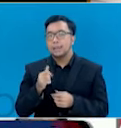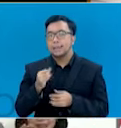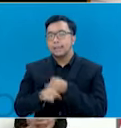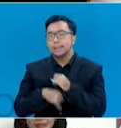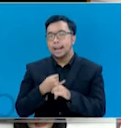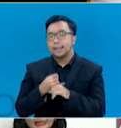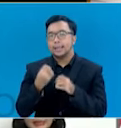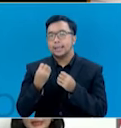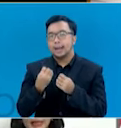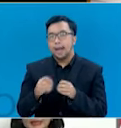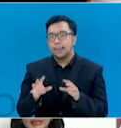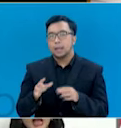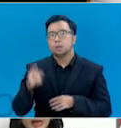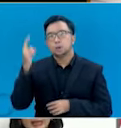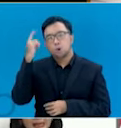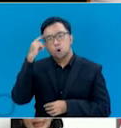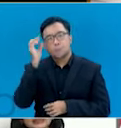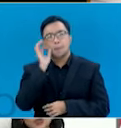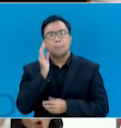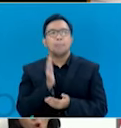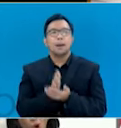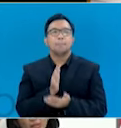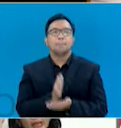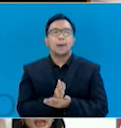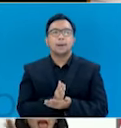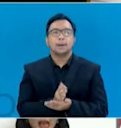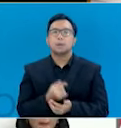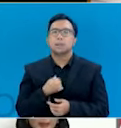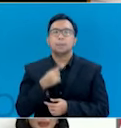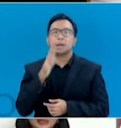otaknya maaf lambat, saya kira statement itu sangat sadis.